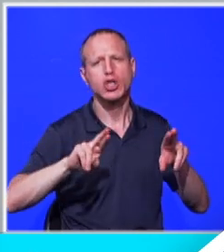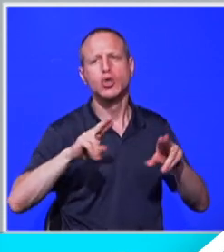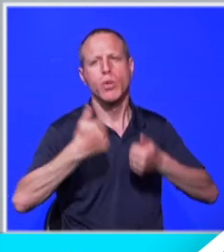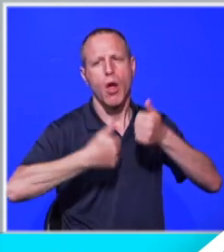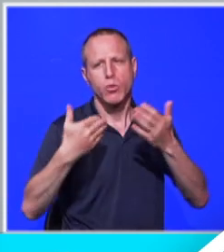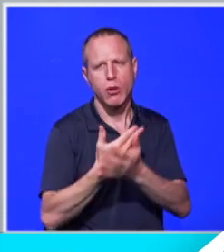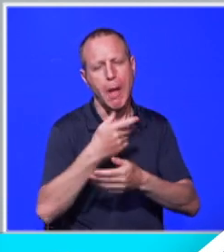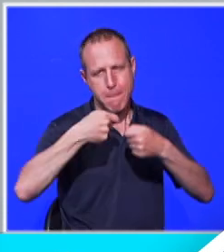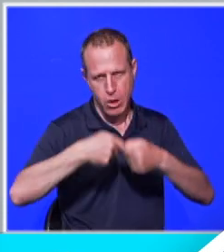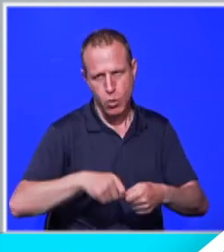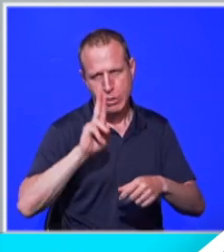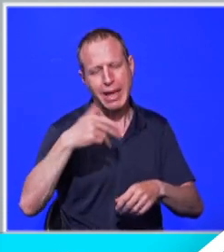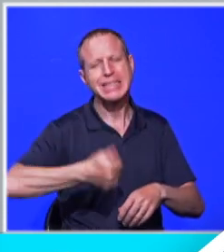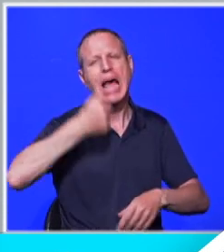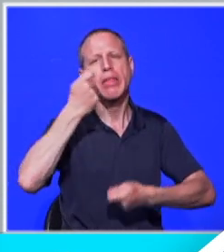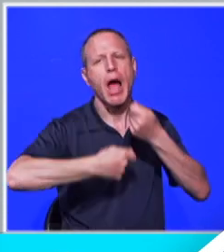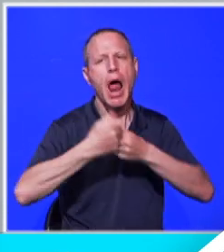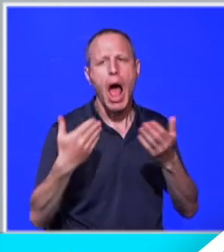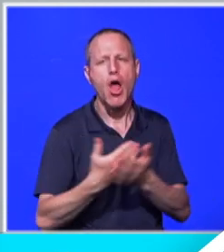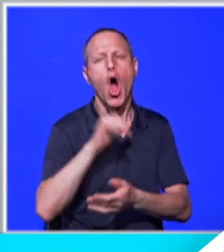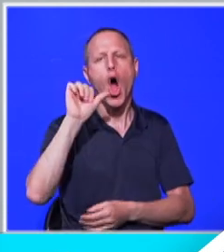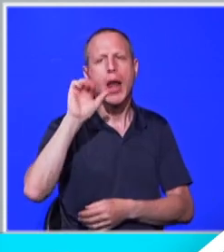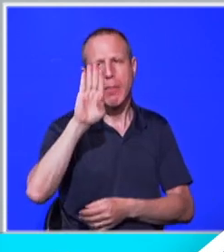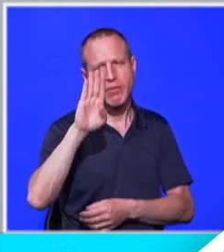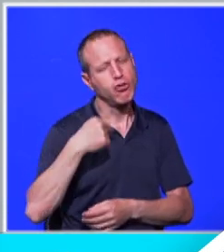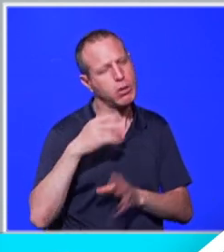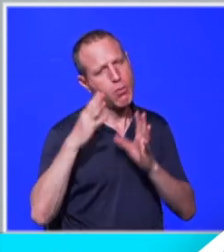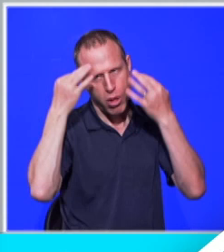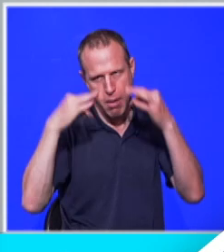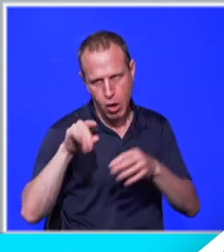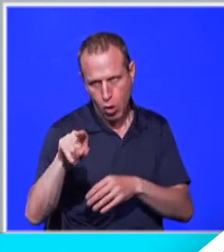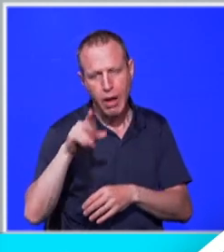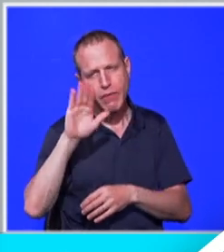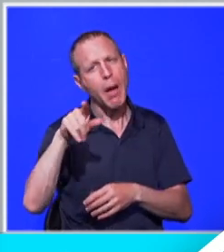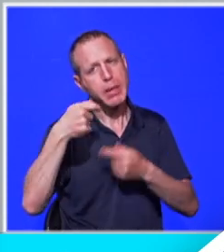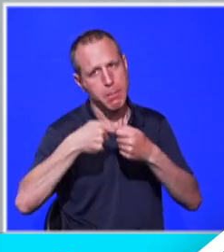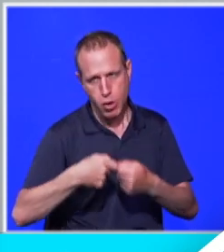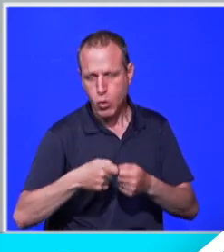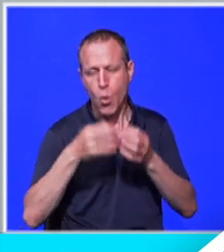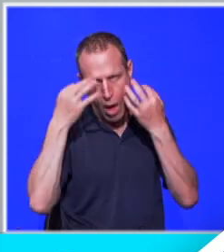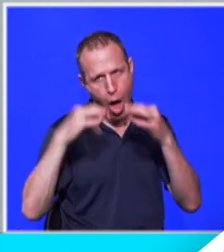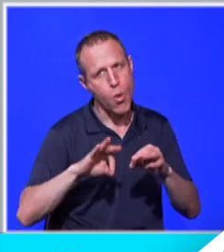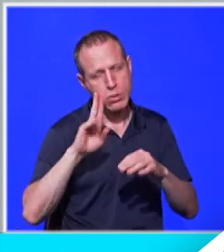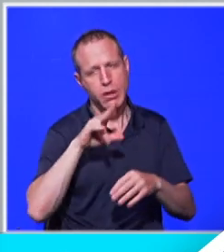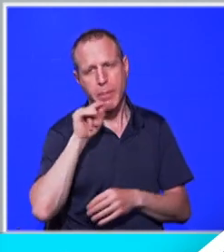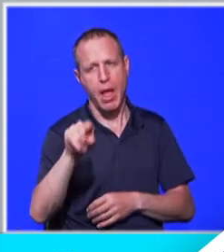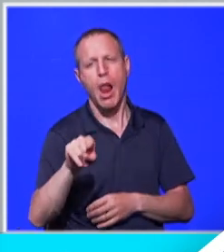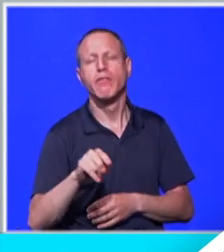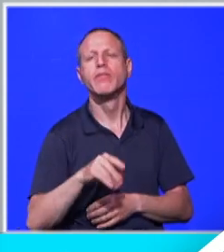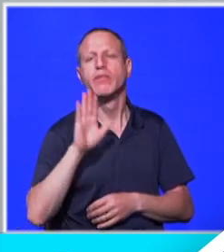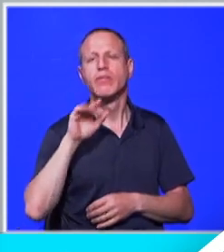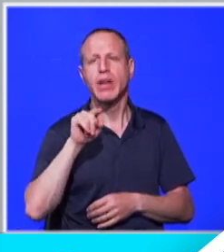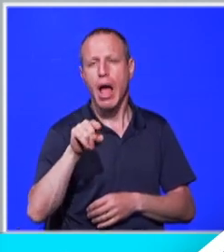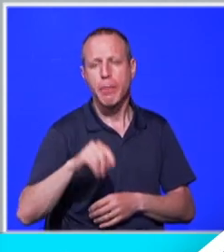על ידי שרת הכלכלה החדשה, אורנה ברביבאי, שאני מאוד מעריך אותה, וגם היא מינוי ראוי וצריך לדבר עליו, וגם על ידי